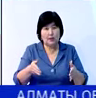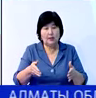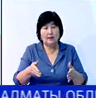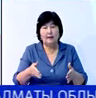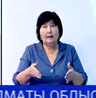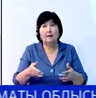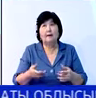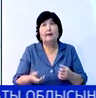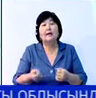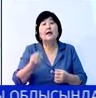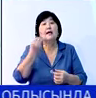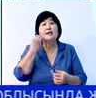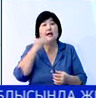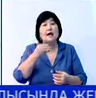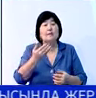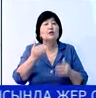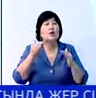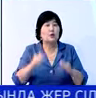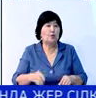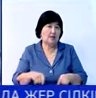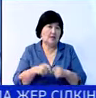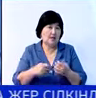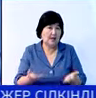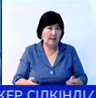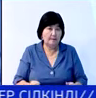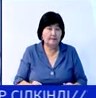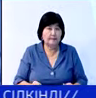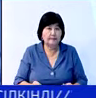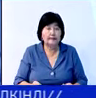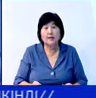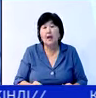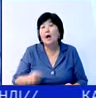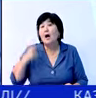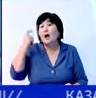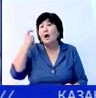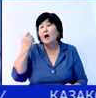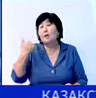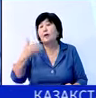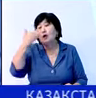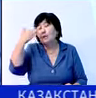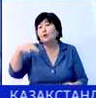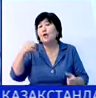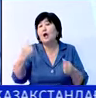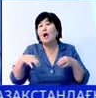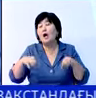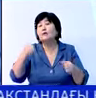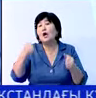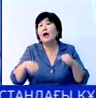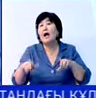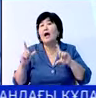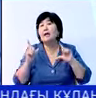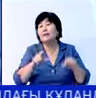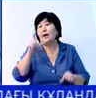жолдың енді сапасын төмендетеді. Мас күйінде бөте біреудің автокөлігін айдап кеткен